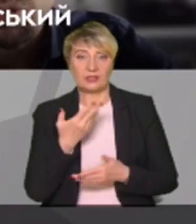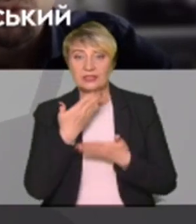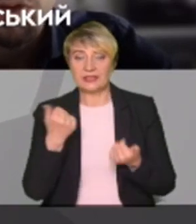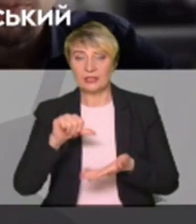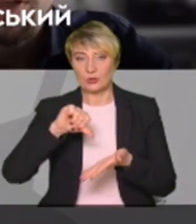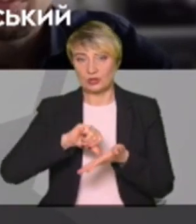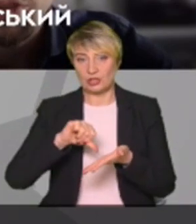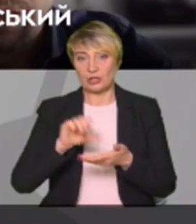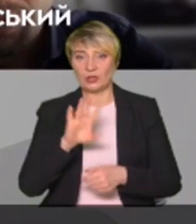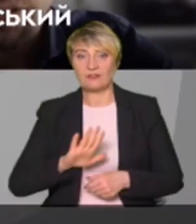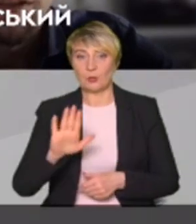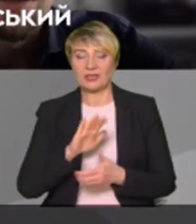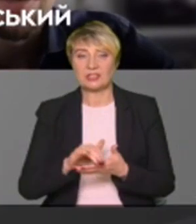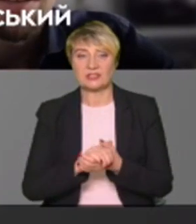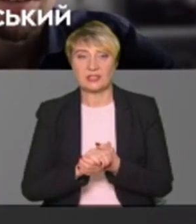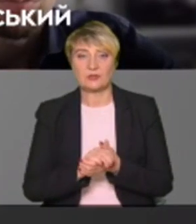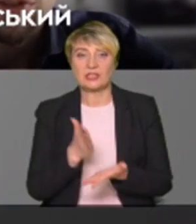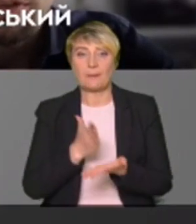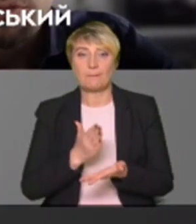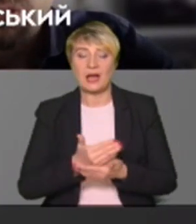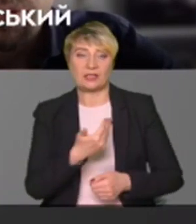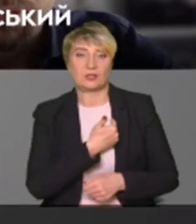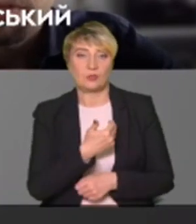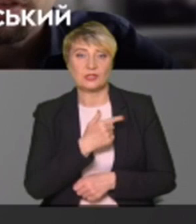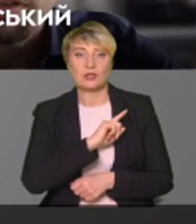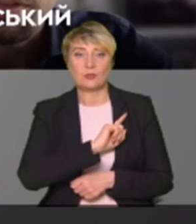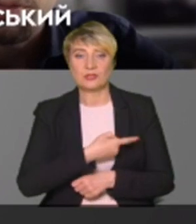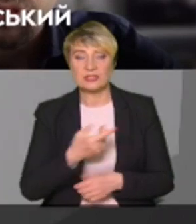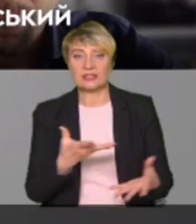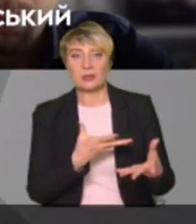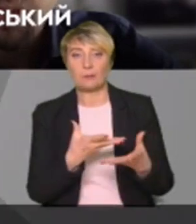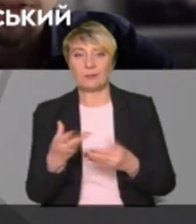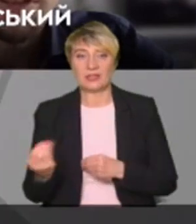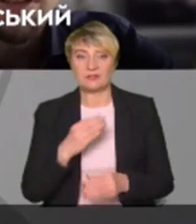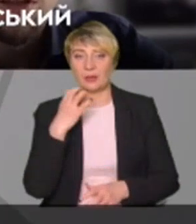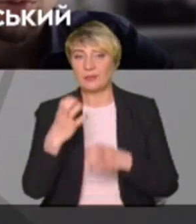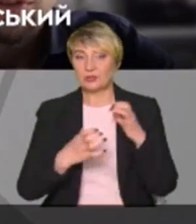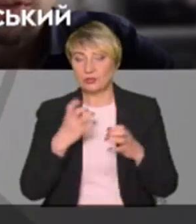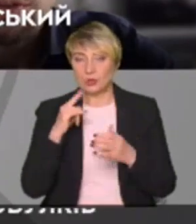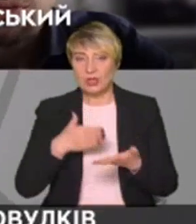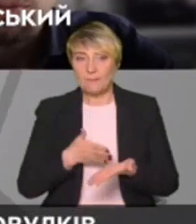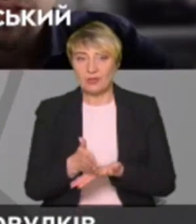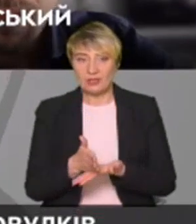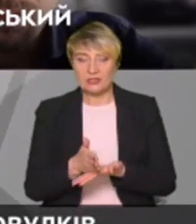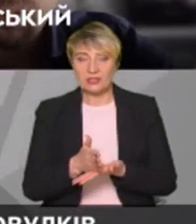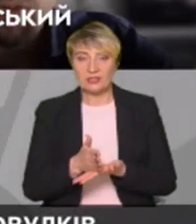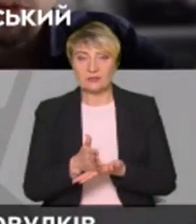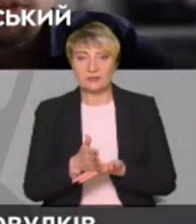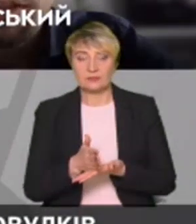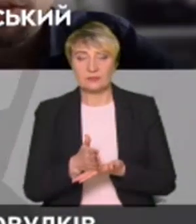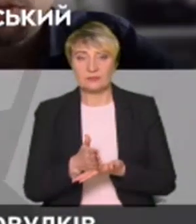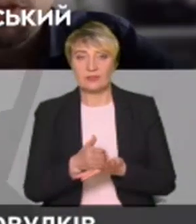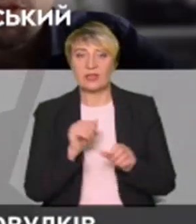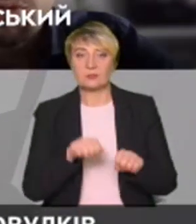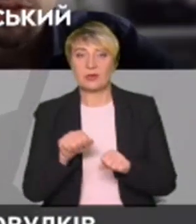Європейського Союзу і має бажання посилити свій вплив в міжнародній політиці, посилити свою мілітарну спроможність,